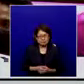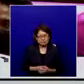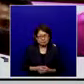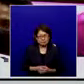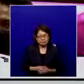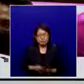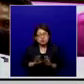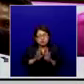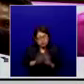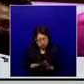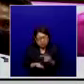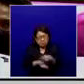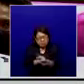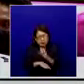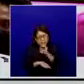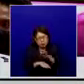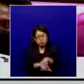ทุกคน